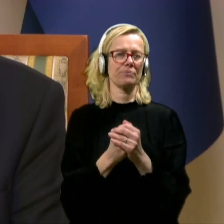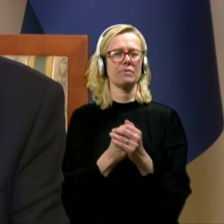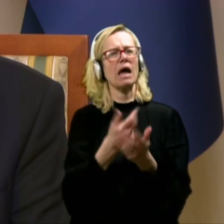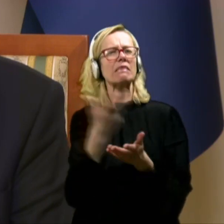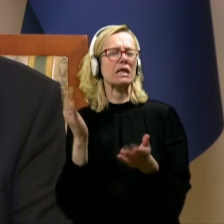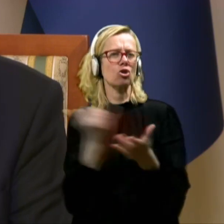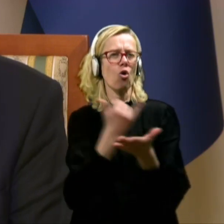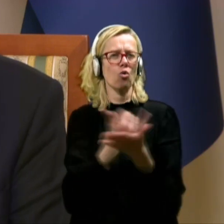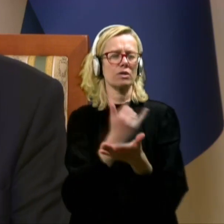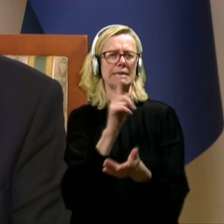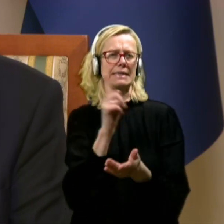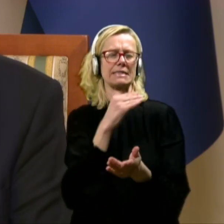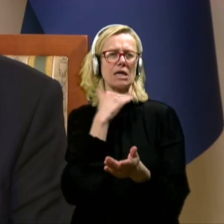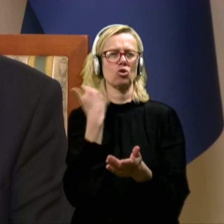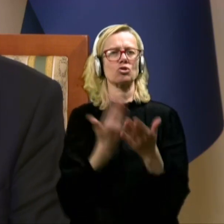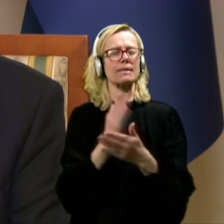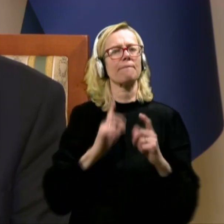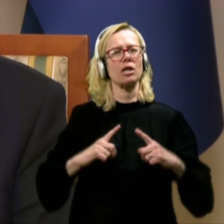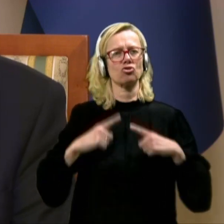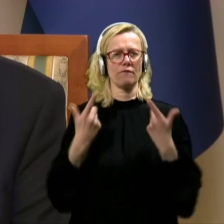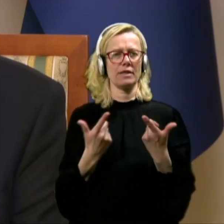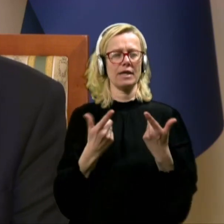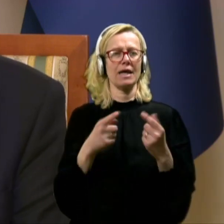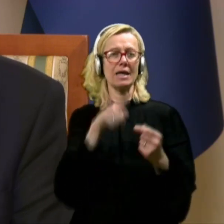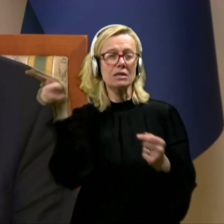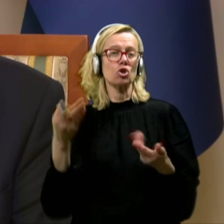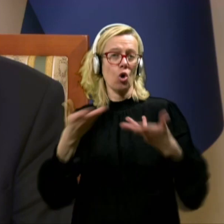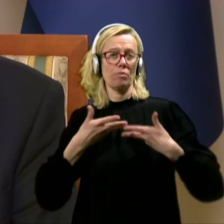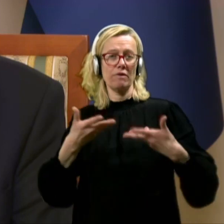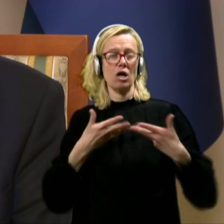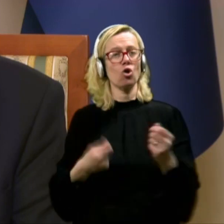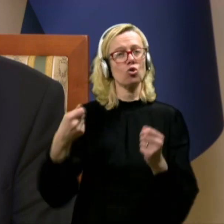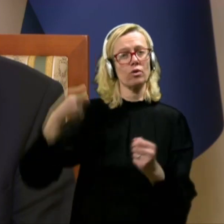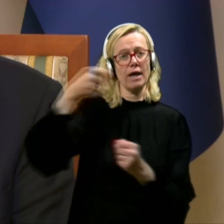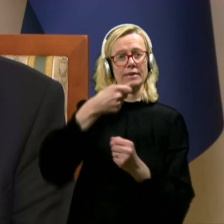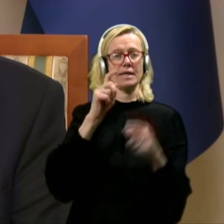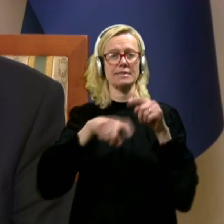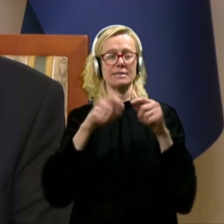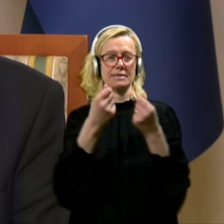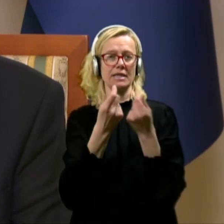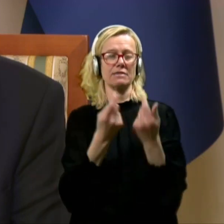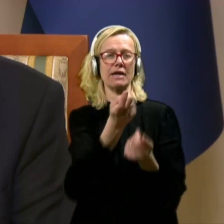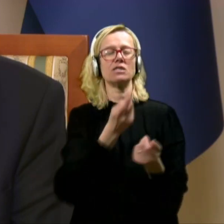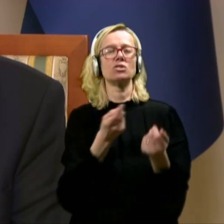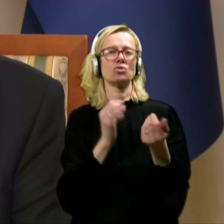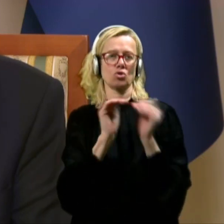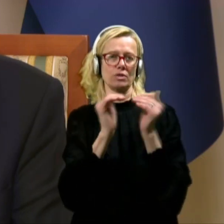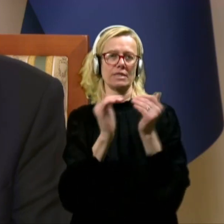katerih dohodki ne zadoščajo za preživetje in dobivajo dodatna sredstva iz socialne